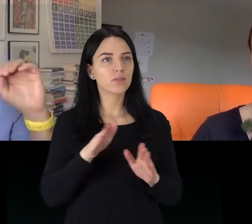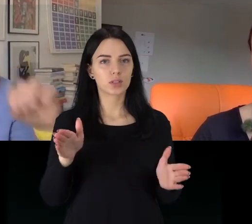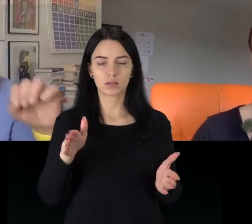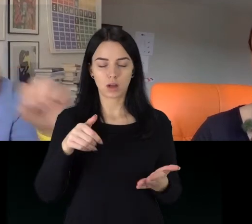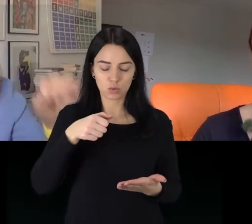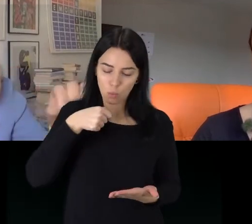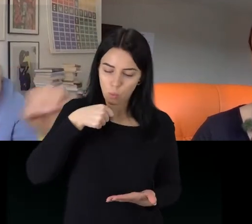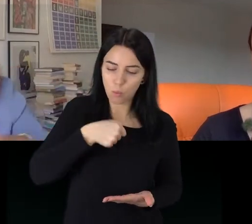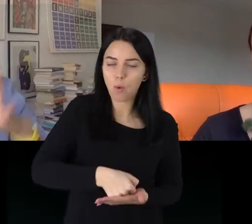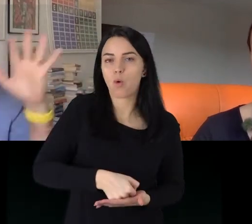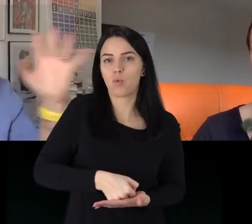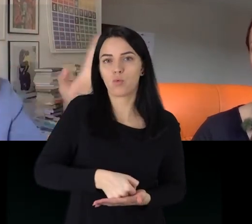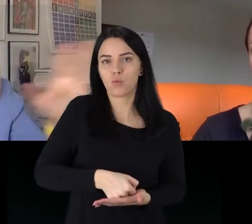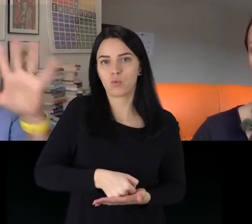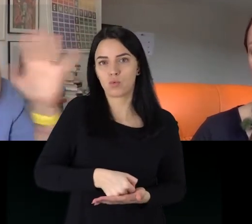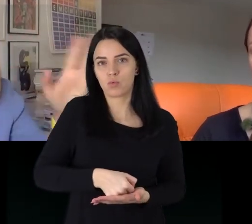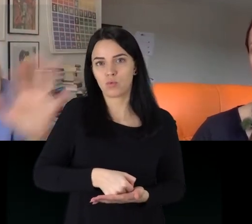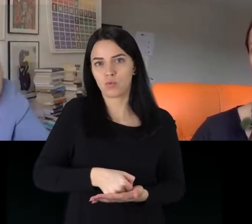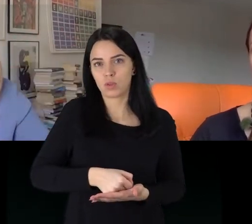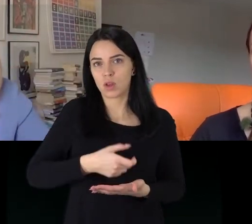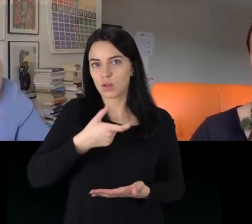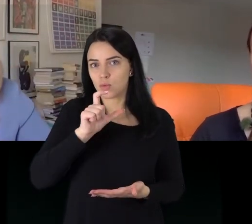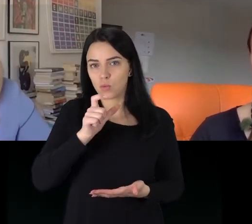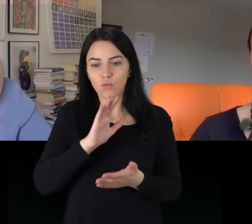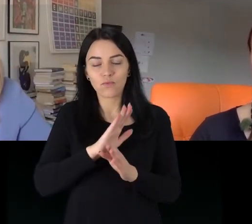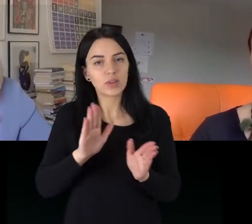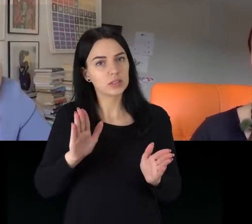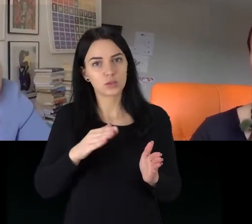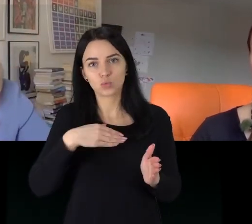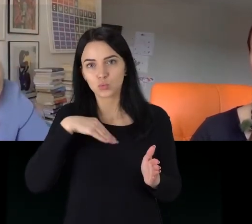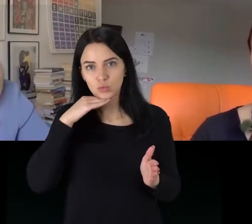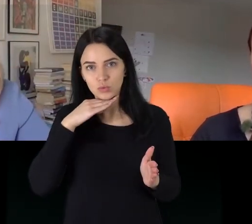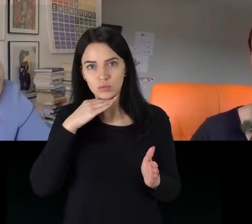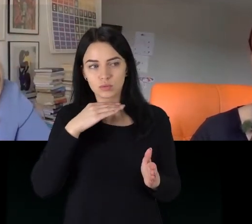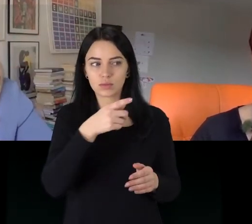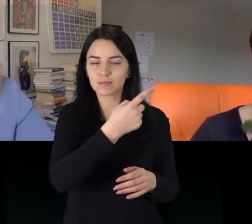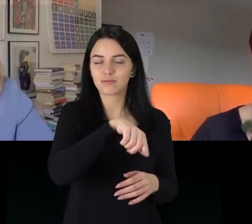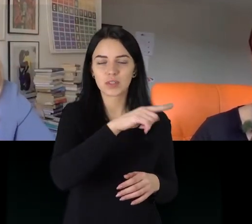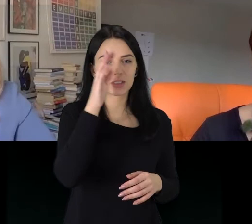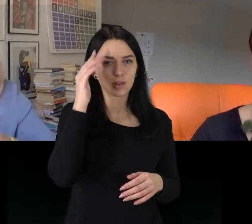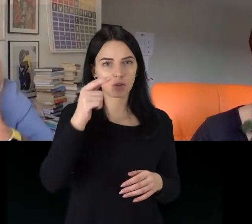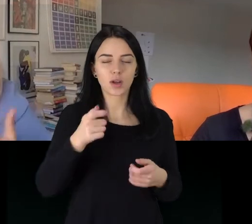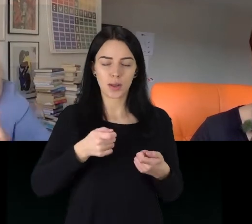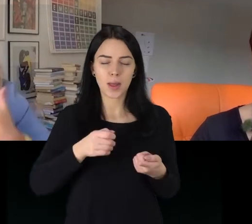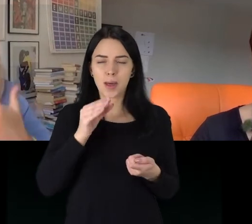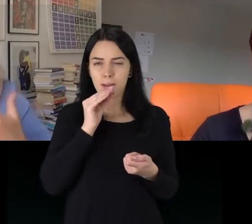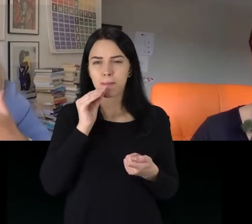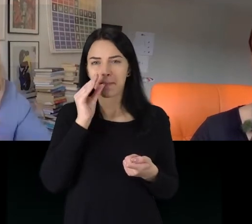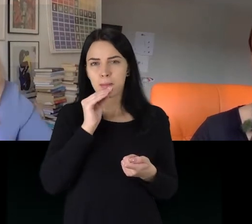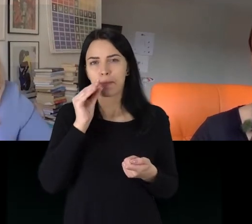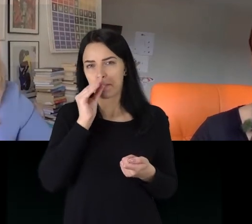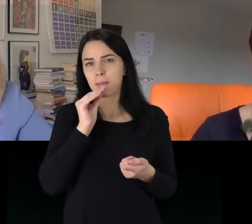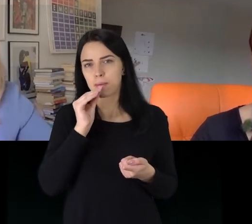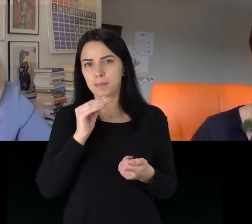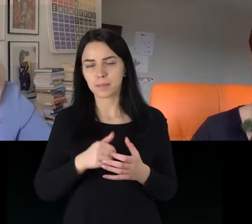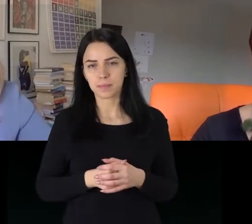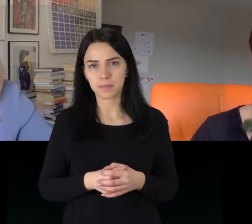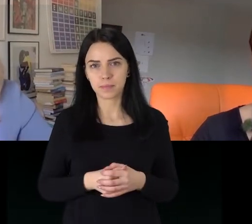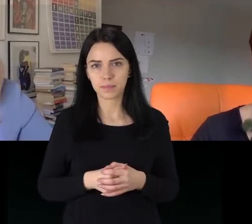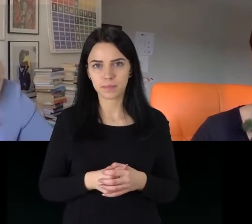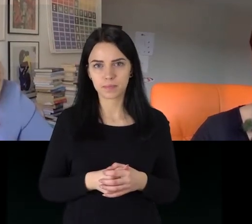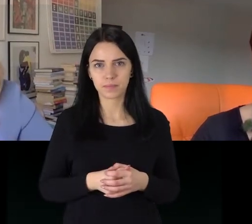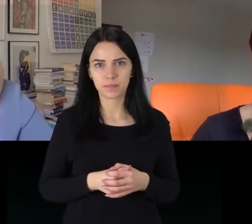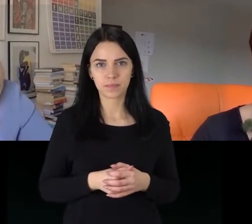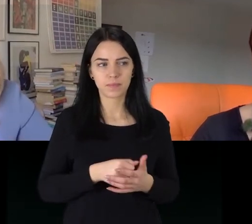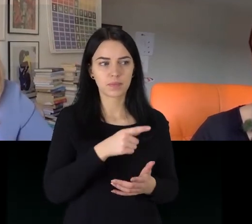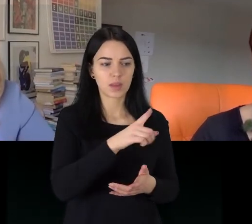ar prasigėrusi, kaip ten kitiem, kad atrodo. Jiem visiems atrodo, kad jie dar valdo. Nes aš dar esu orus ir padorus pilietis. Suprantate, jie